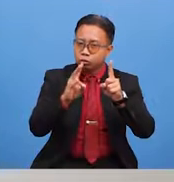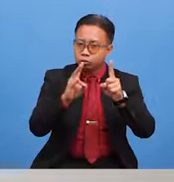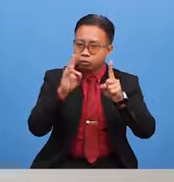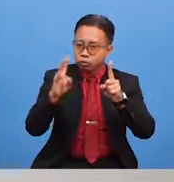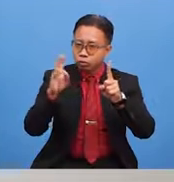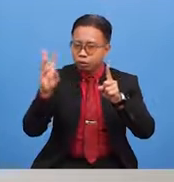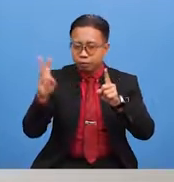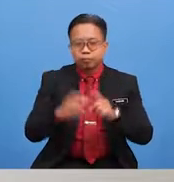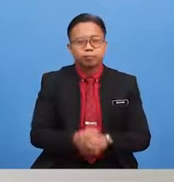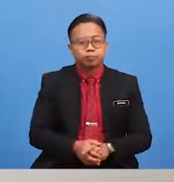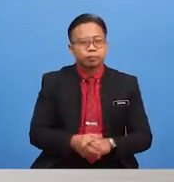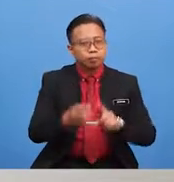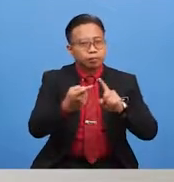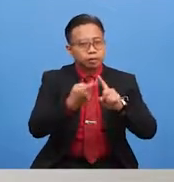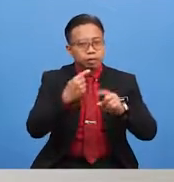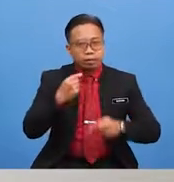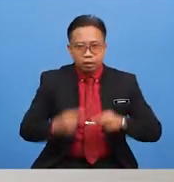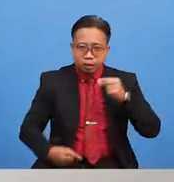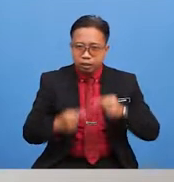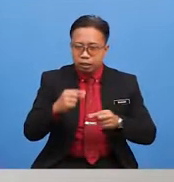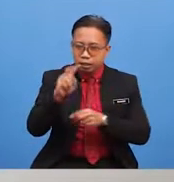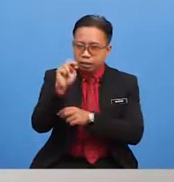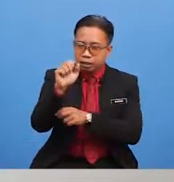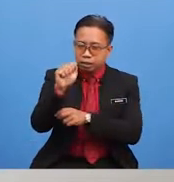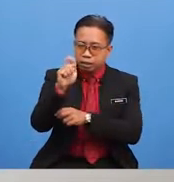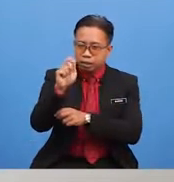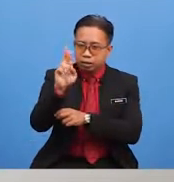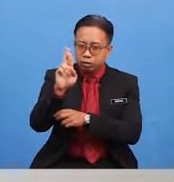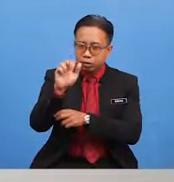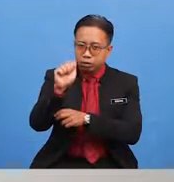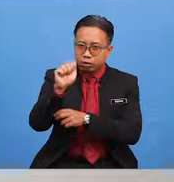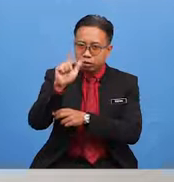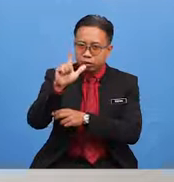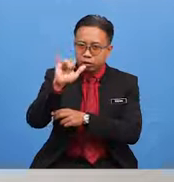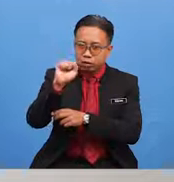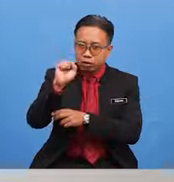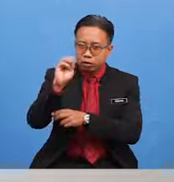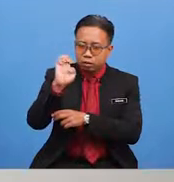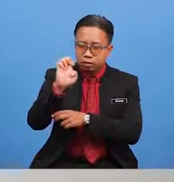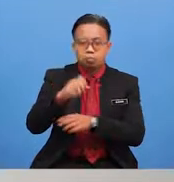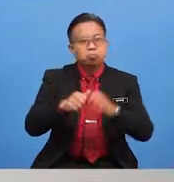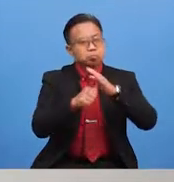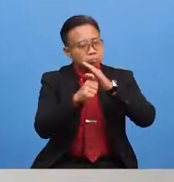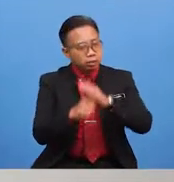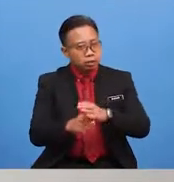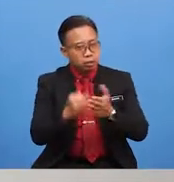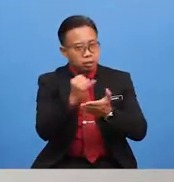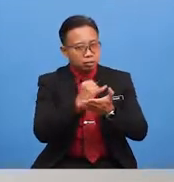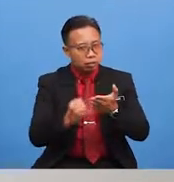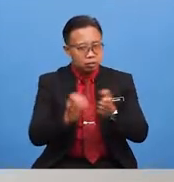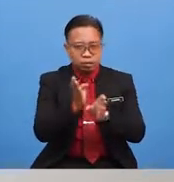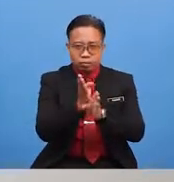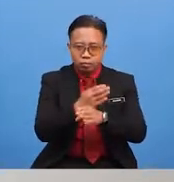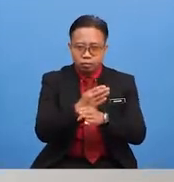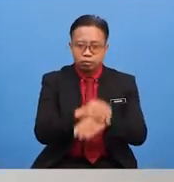1776, dari aliran dan gaya Naturalism yang merupakan karya seni menekankan lukisan